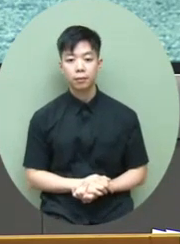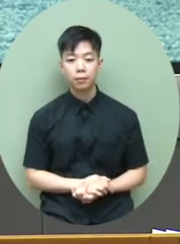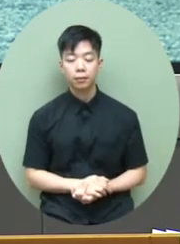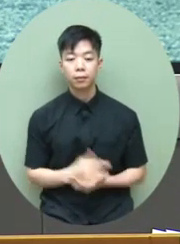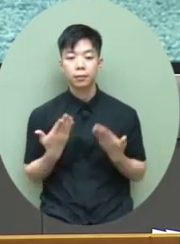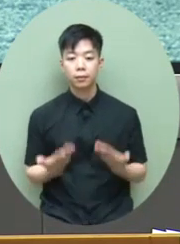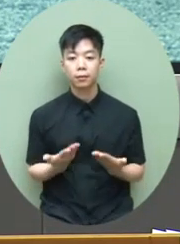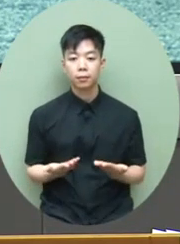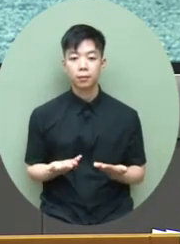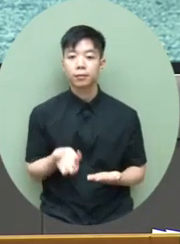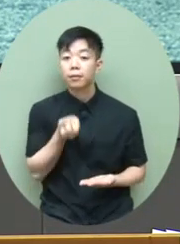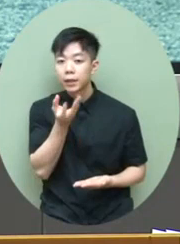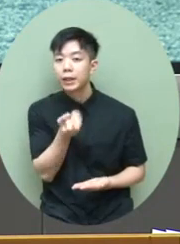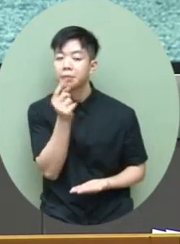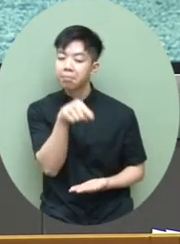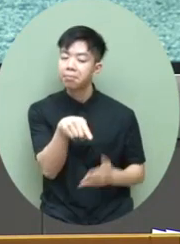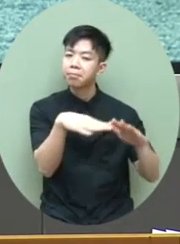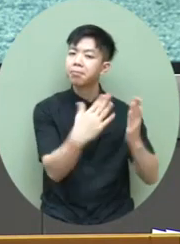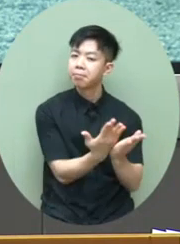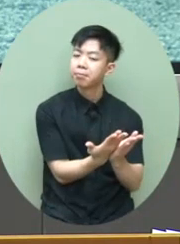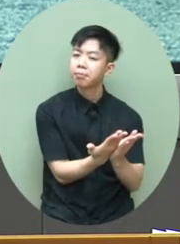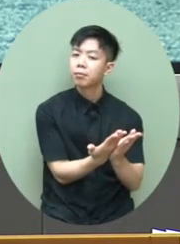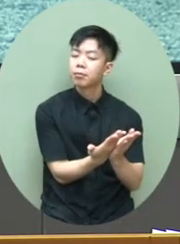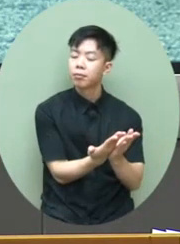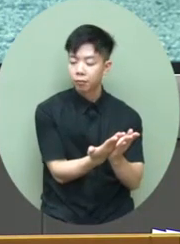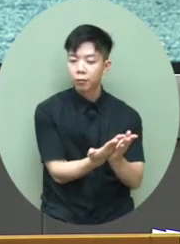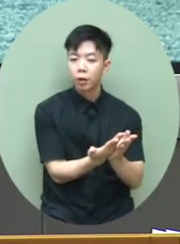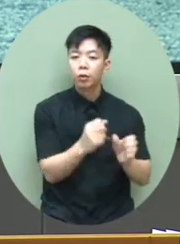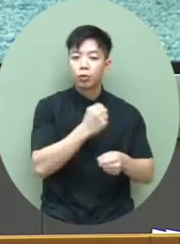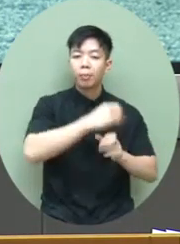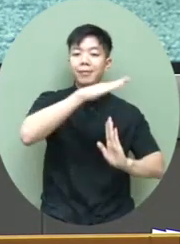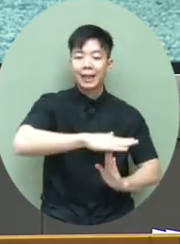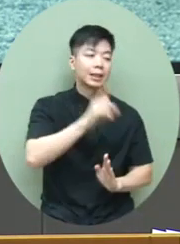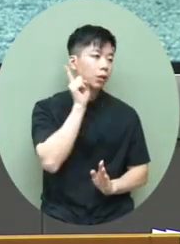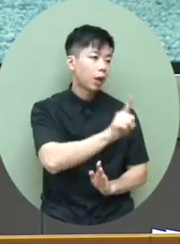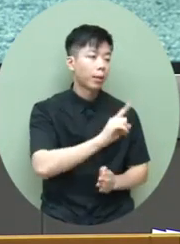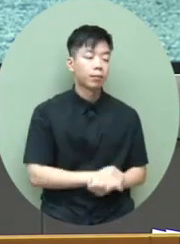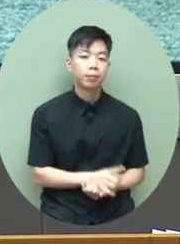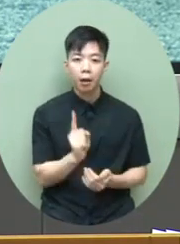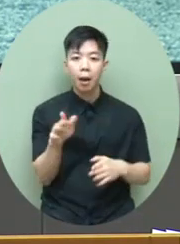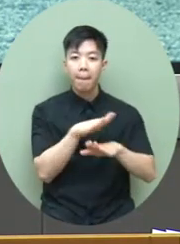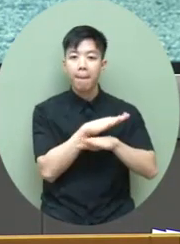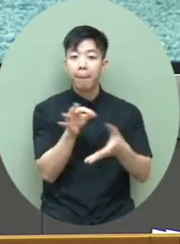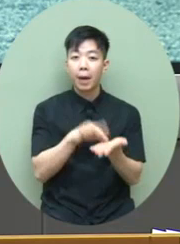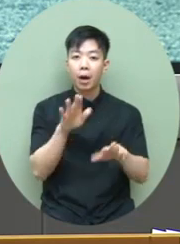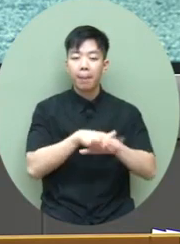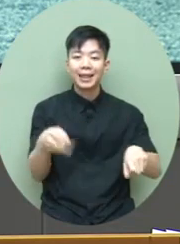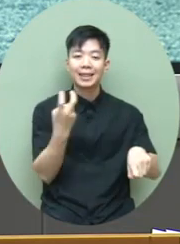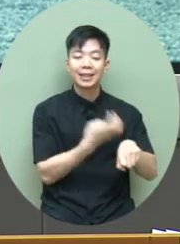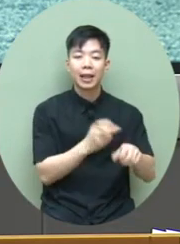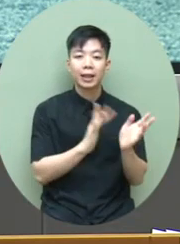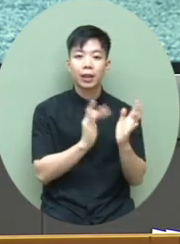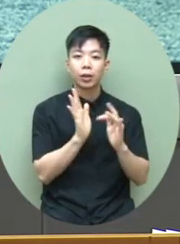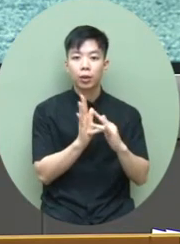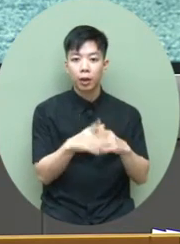今日就係建議咗以下呢間學校咧，就係、需要停課一個禮拜嘅，就係、喺坪石嘅基督教宣道